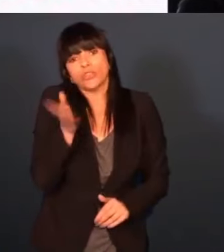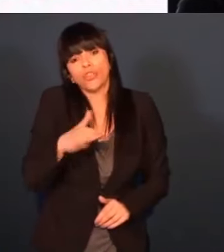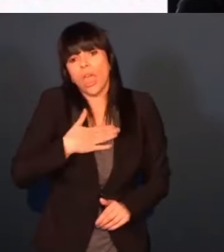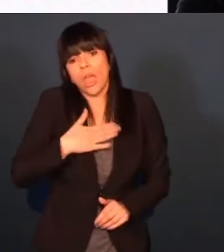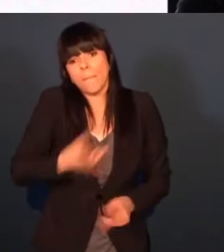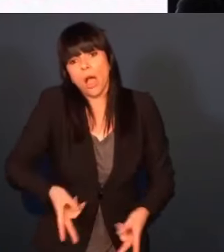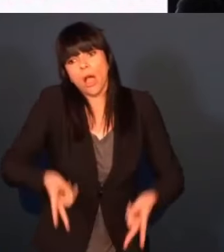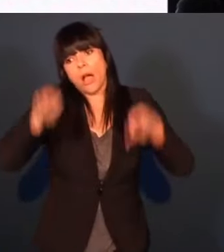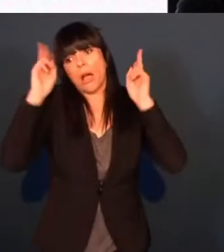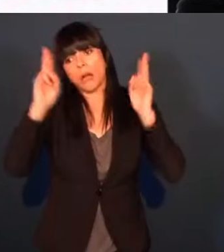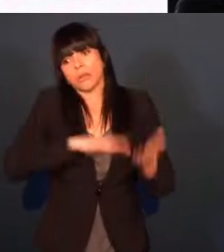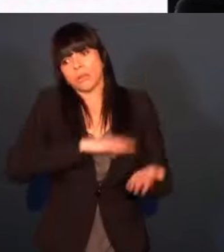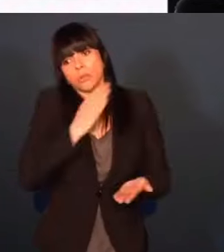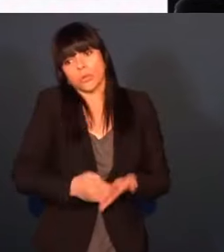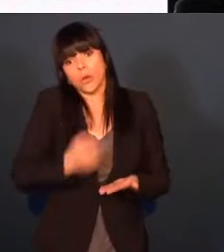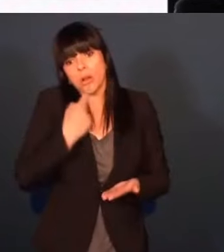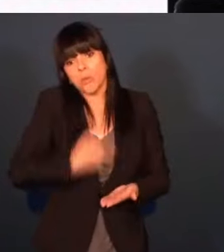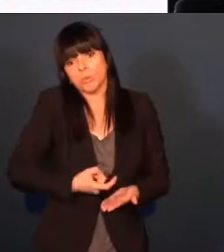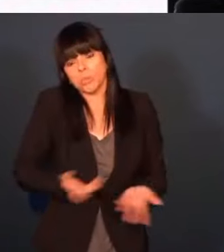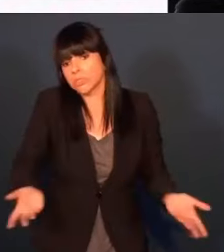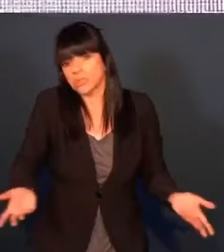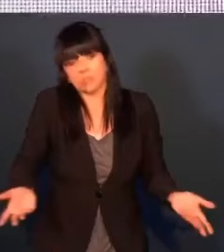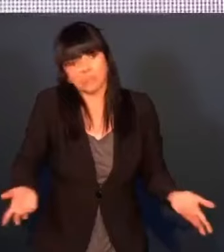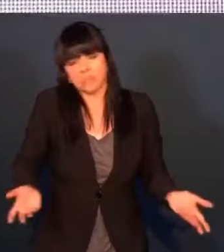има решение за приемане на България и в сухопътния Шенген.